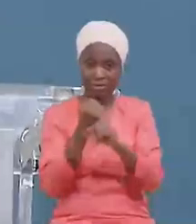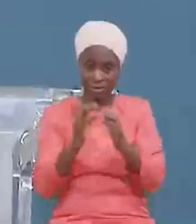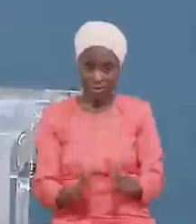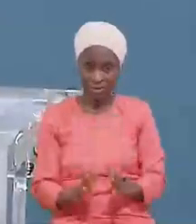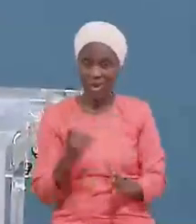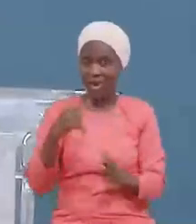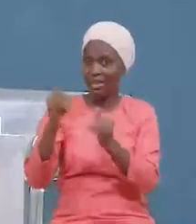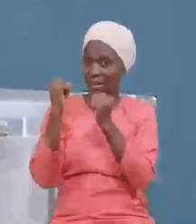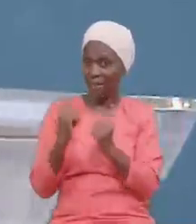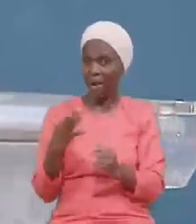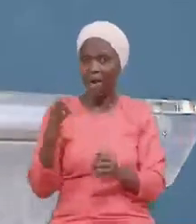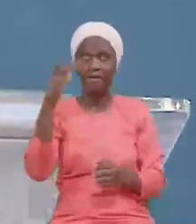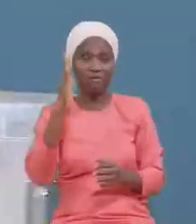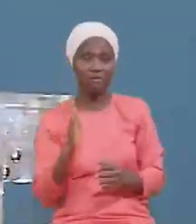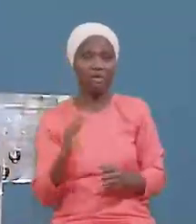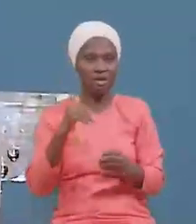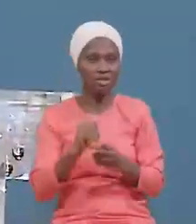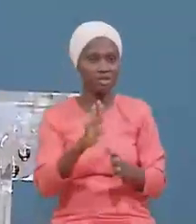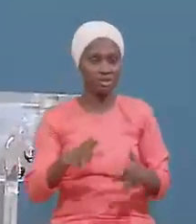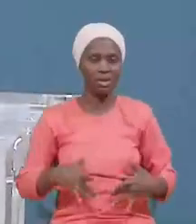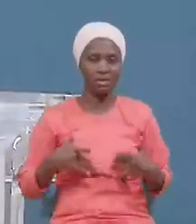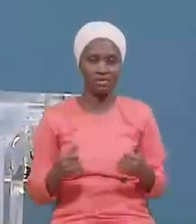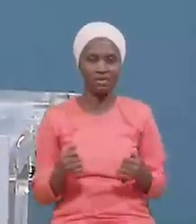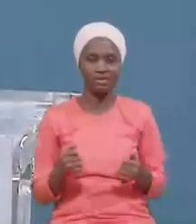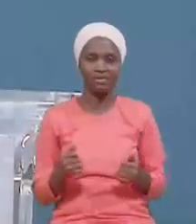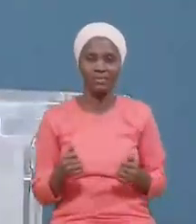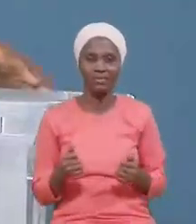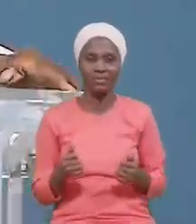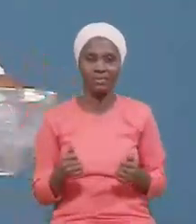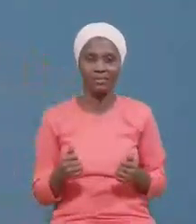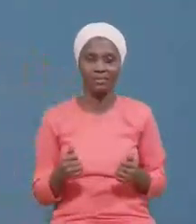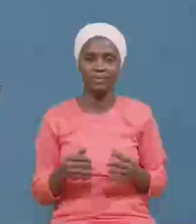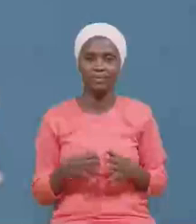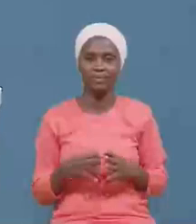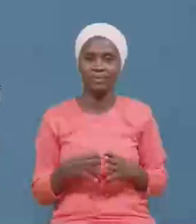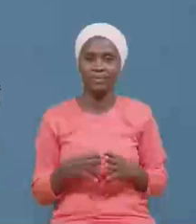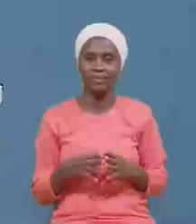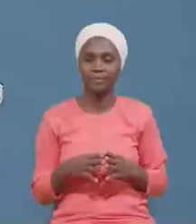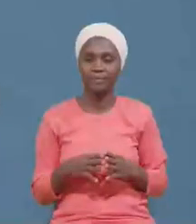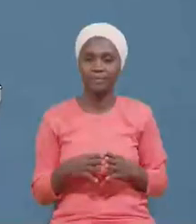la puissance de Dieu dans votre vie.